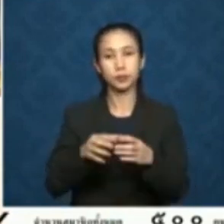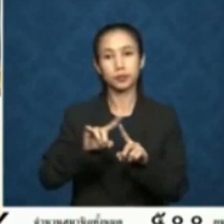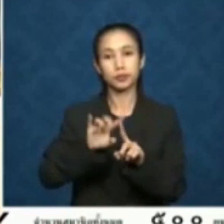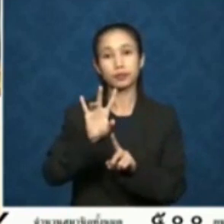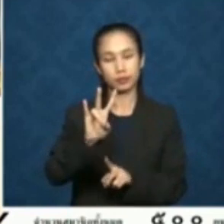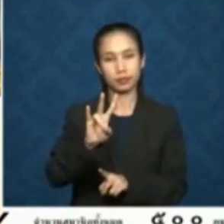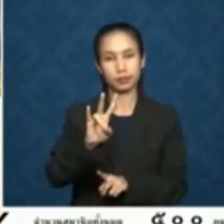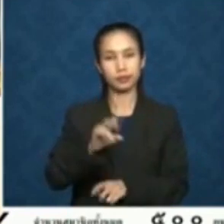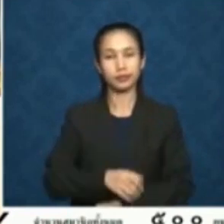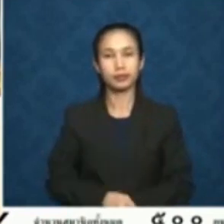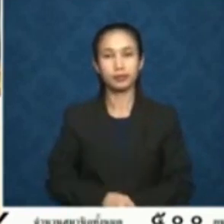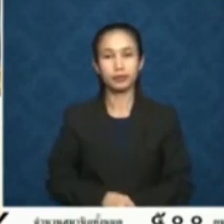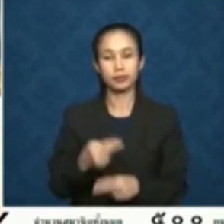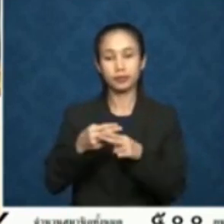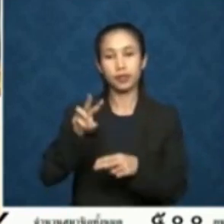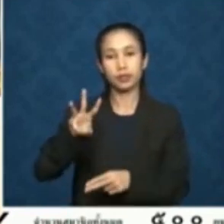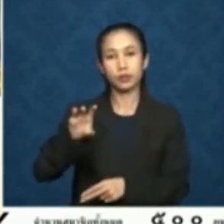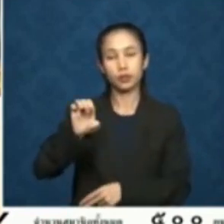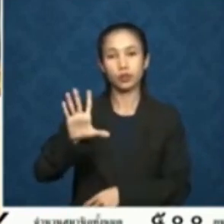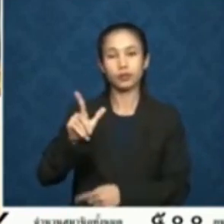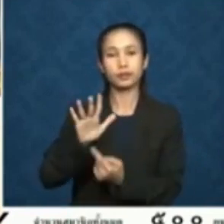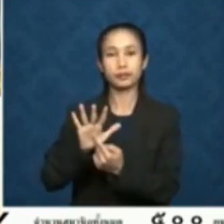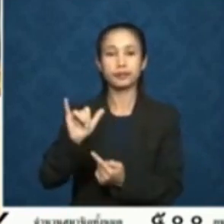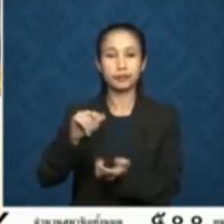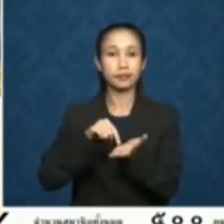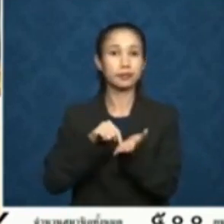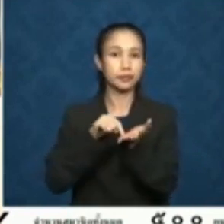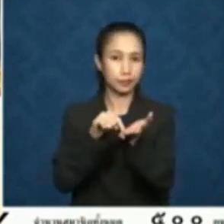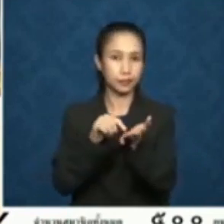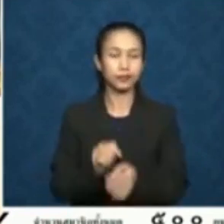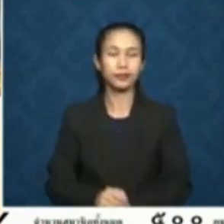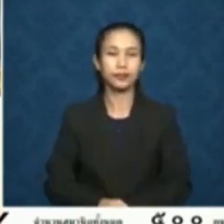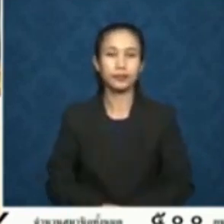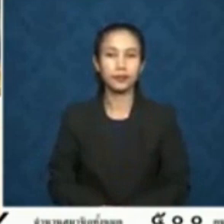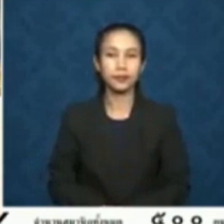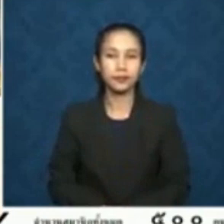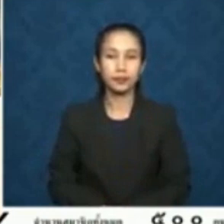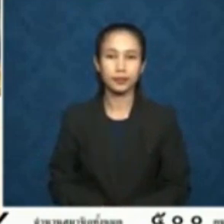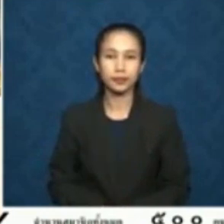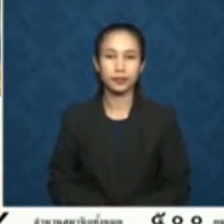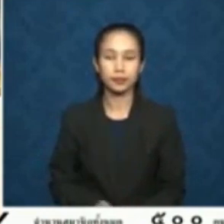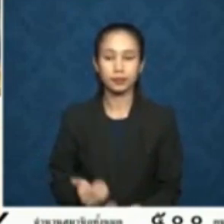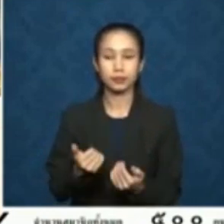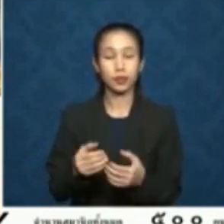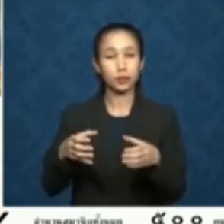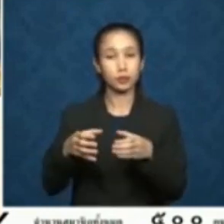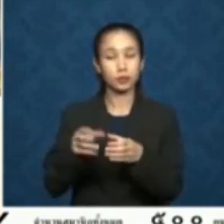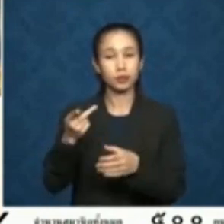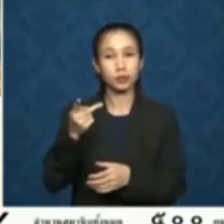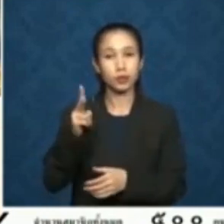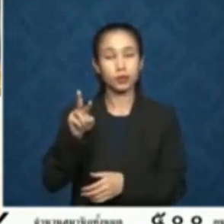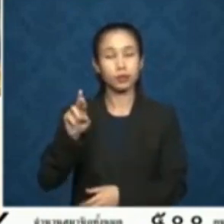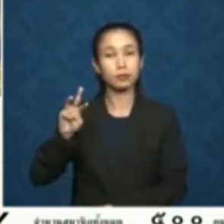ที่7ก็คือท่านวิชัยสุดสวัสดิ์กับคณะเป็นผู้เสนอซึ่งทางคณะรัฐมนตรีนั้น